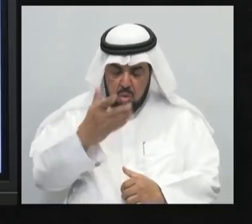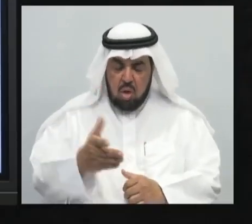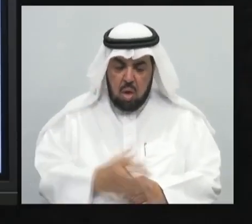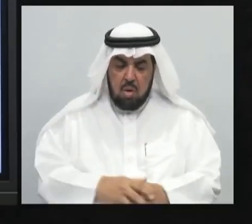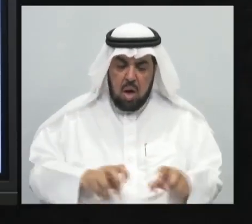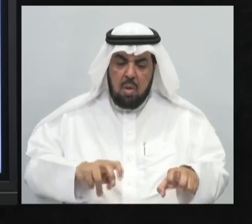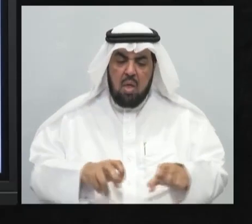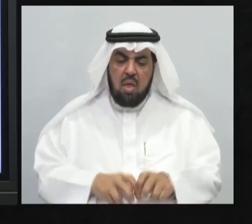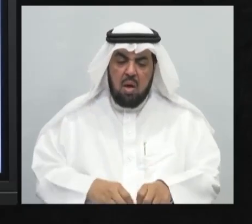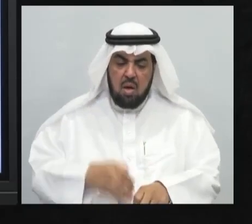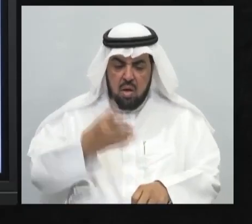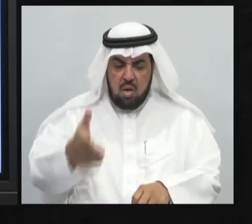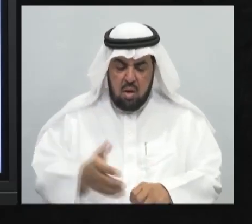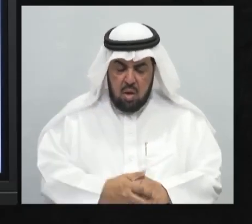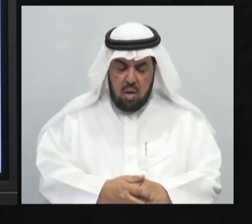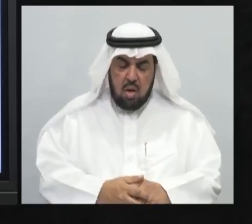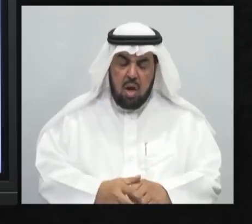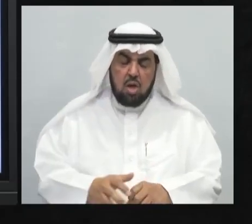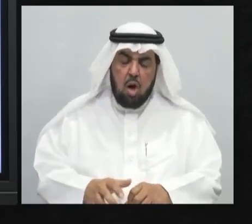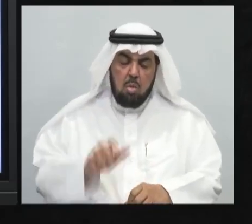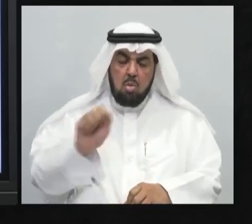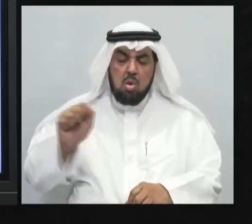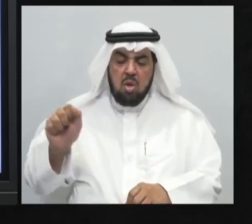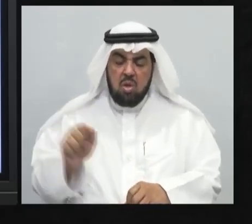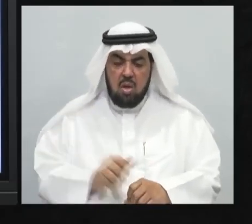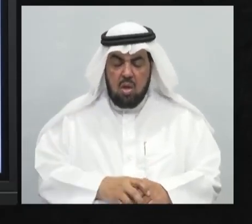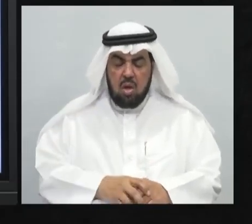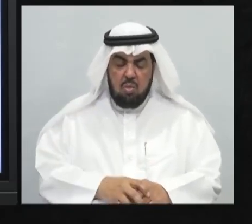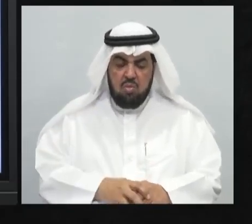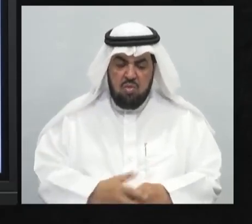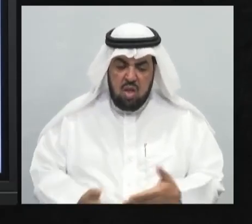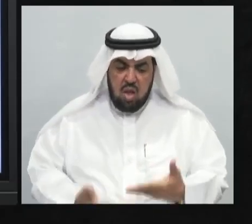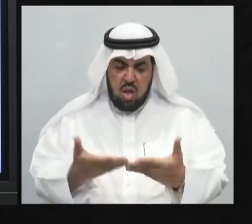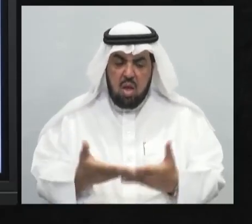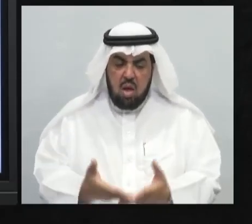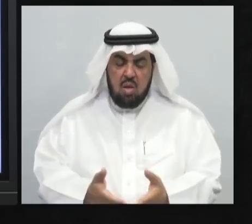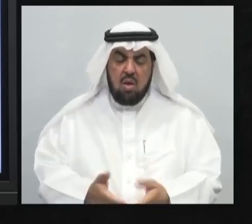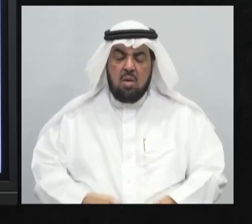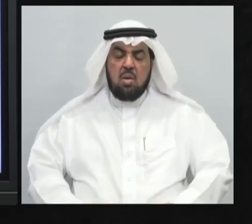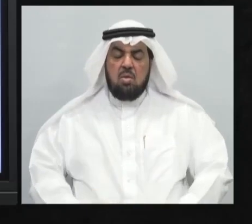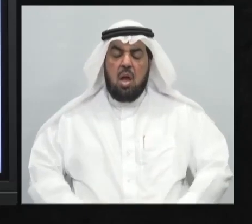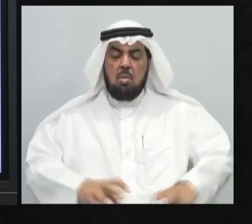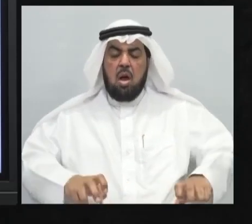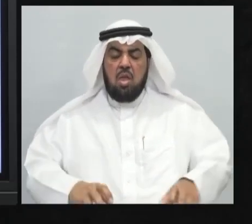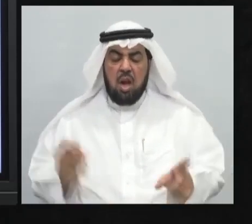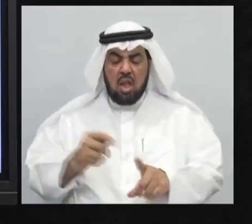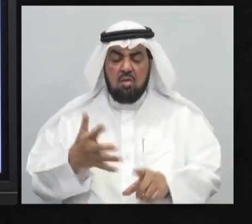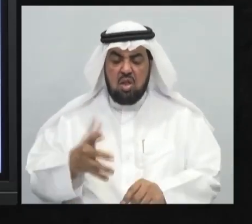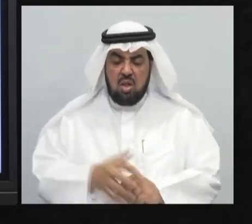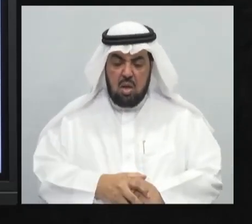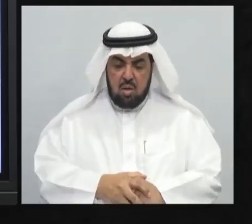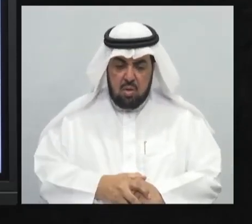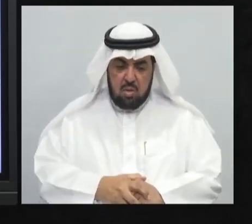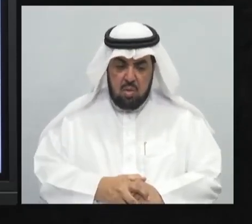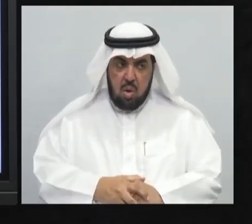نبحث نسال المستشارين المختصين في تقديم او في البحث عن اهداف